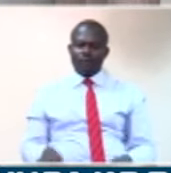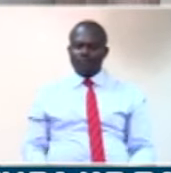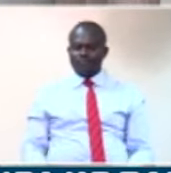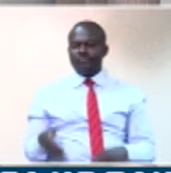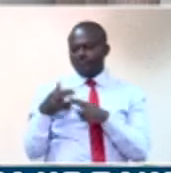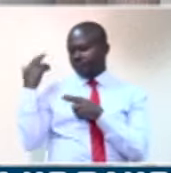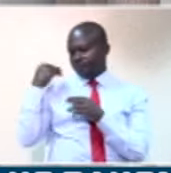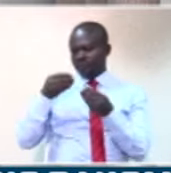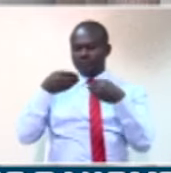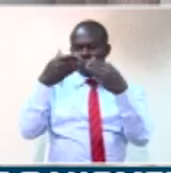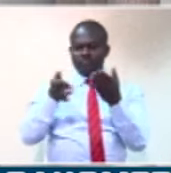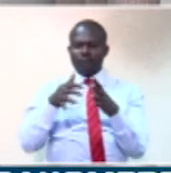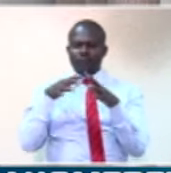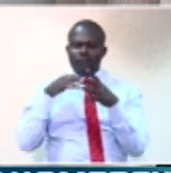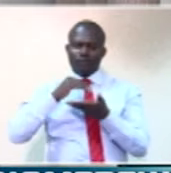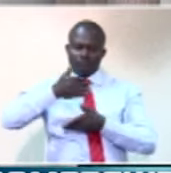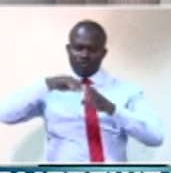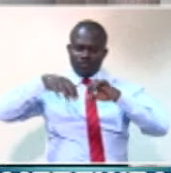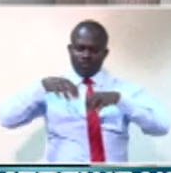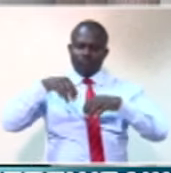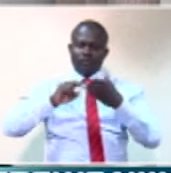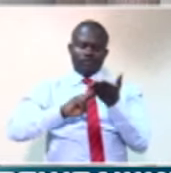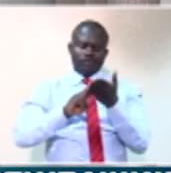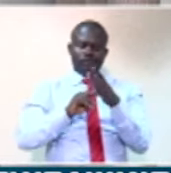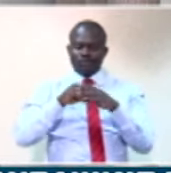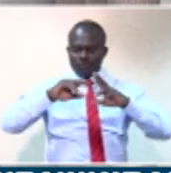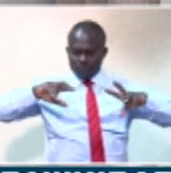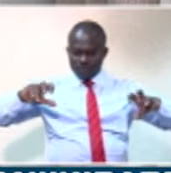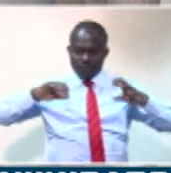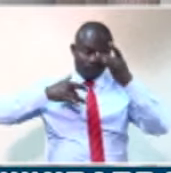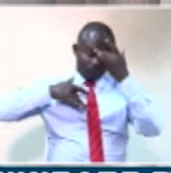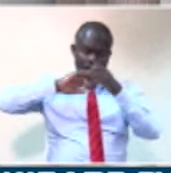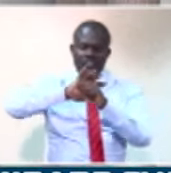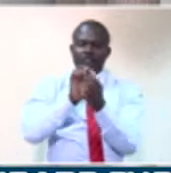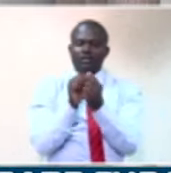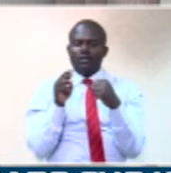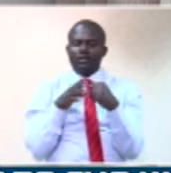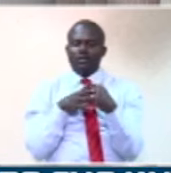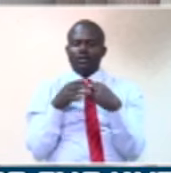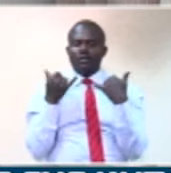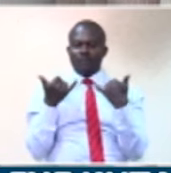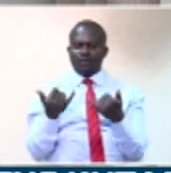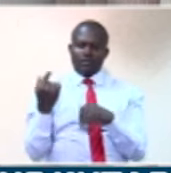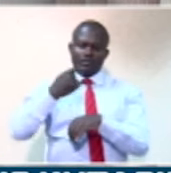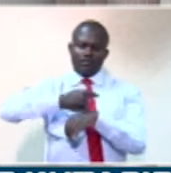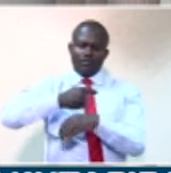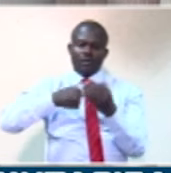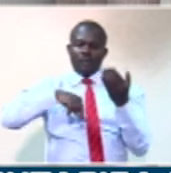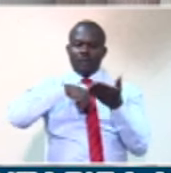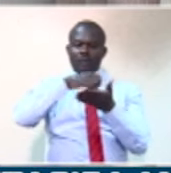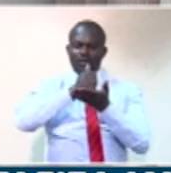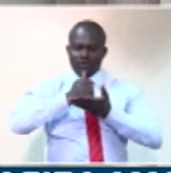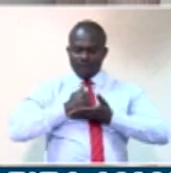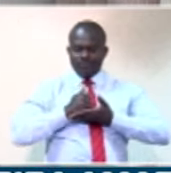kuduhereza mashini ikoreshwa mu gupima COVID-19. Uyu munsi ikaba